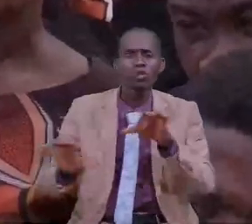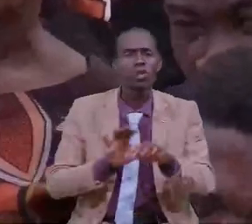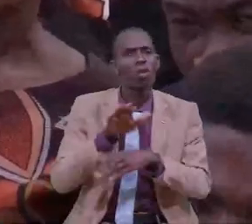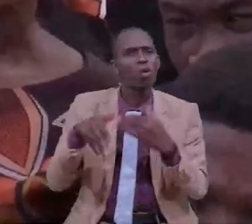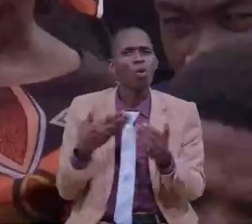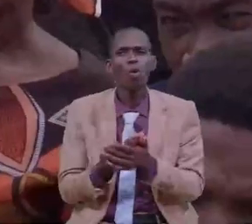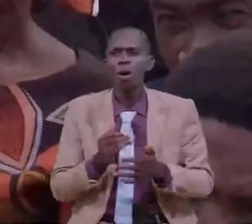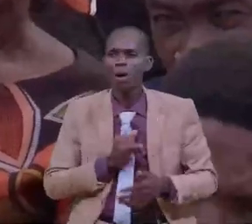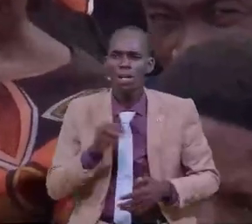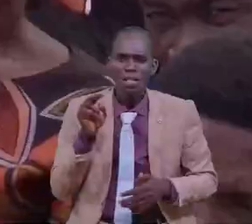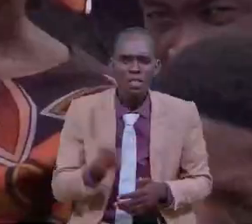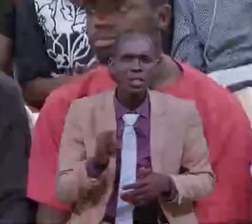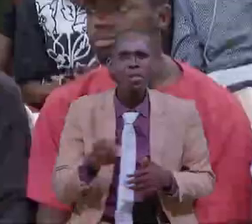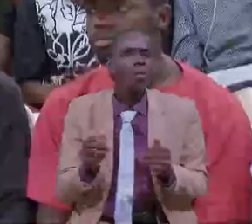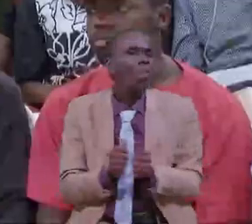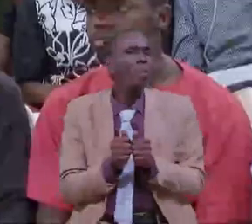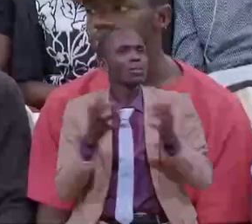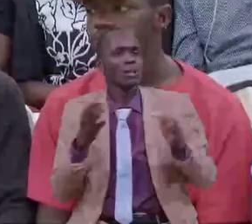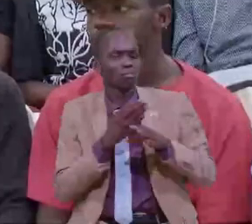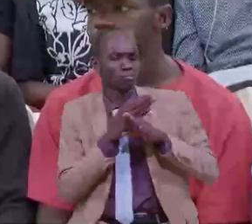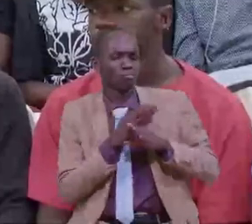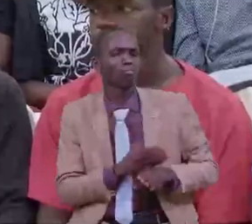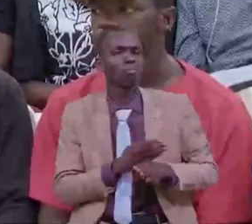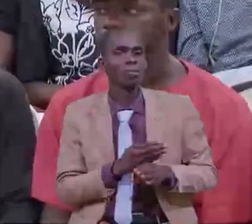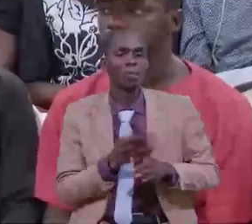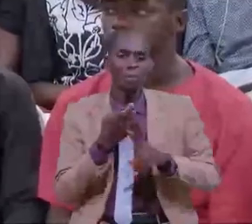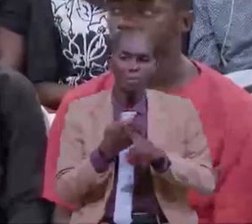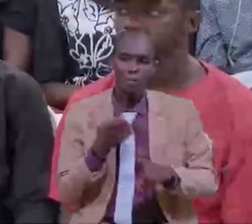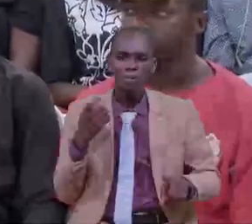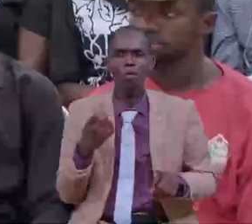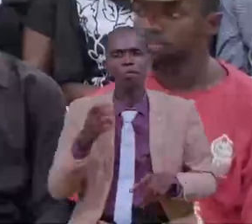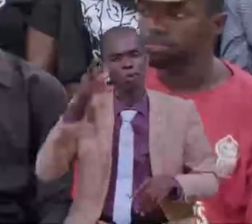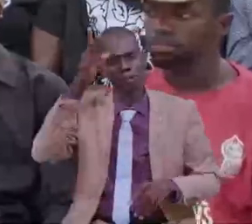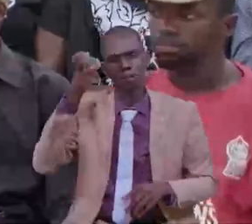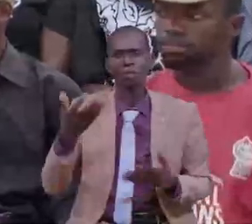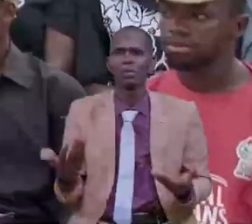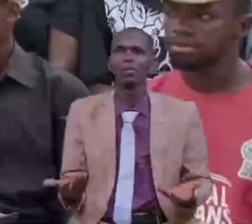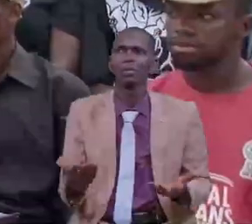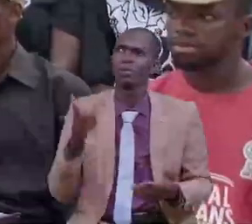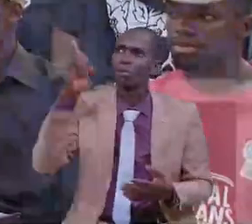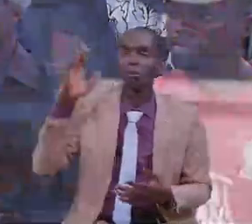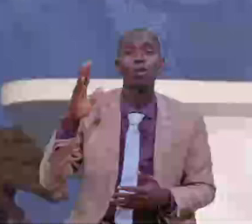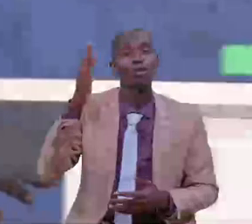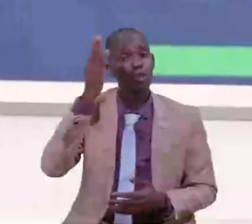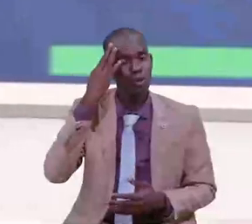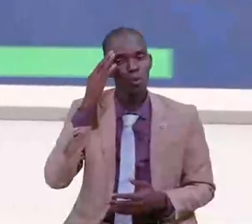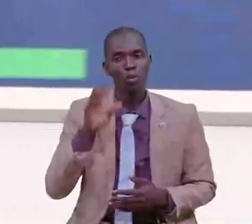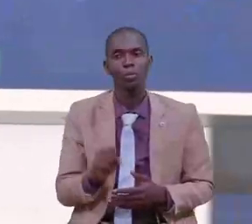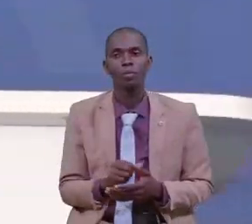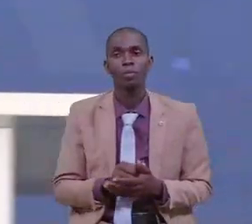pour avancer, faire ce que je veux faire sans aucun obstacle de Satan? Dieu